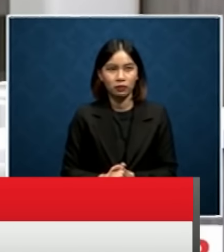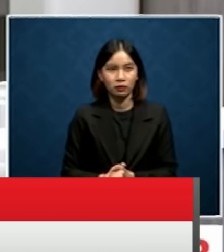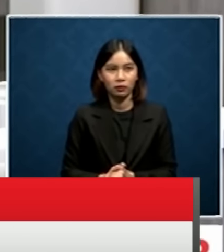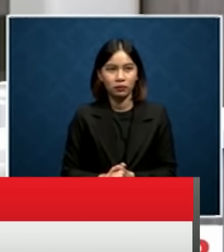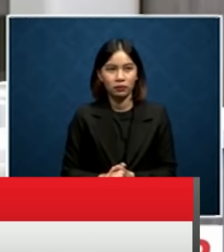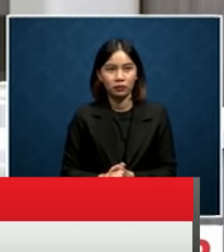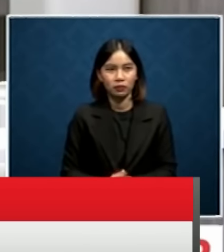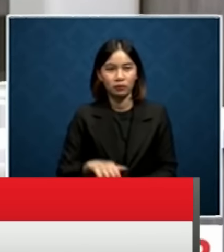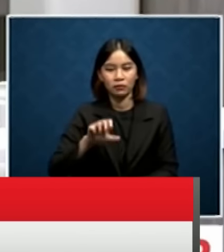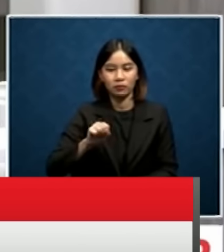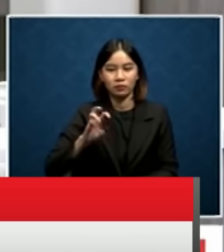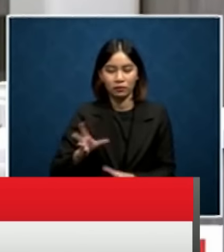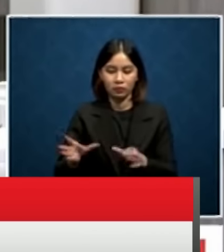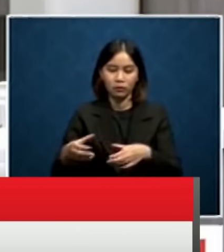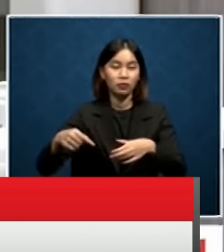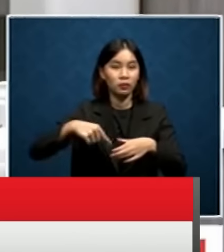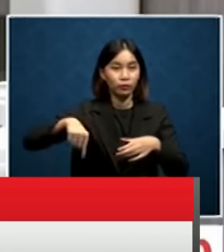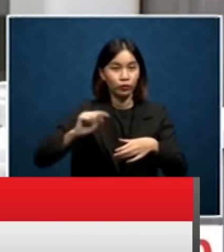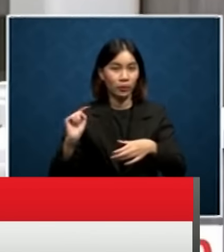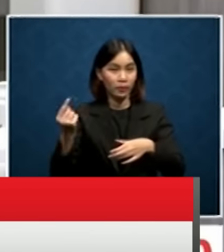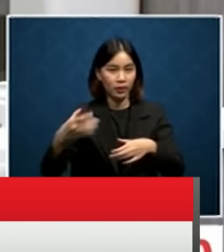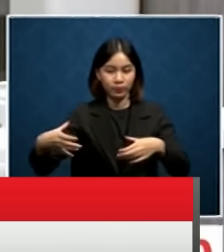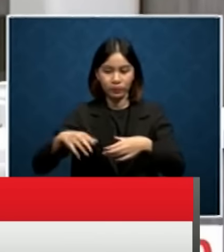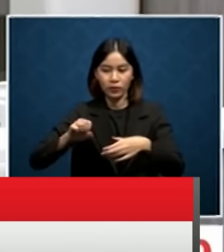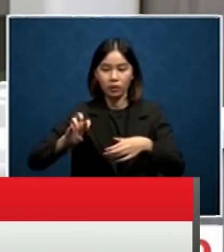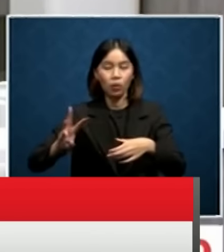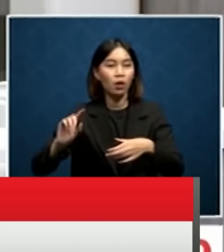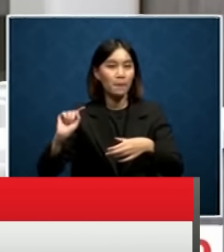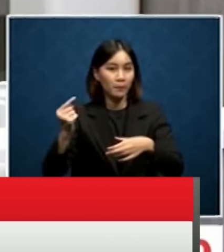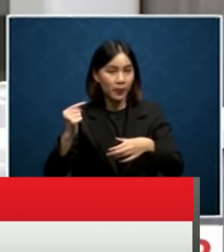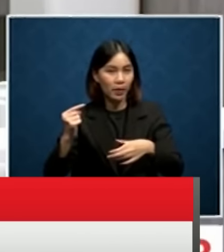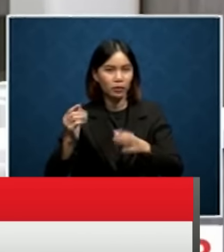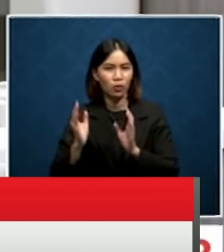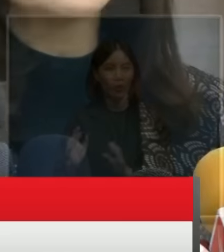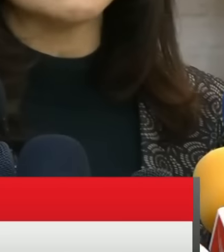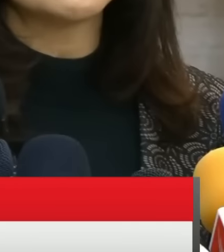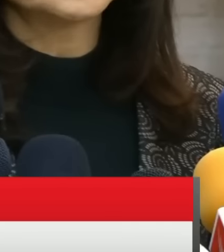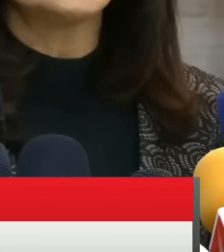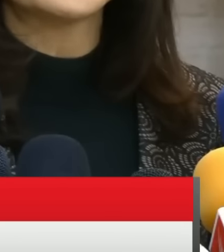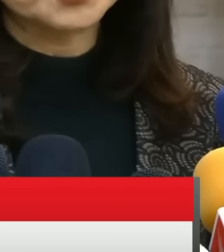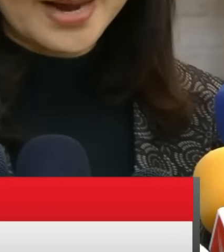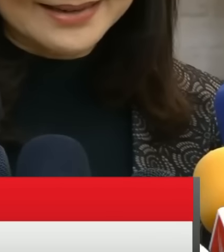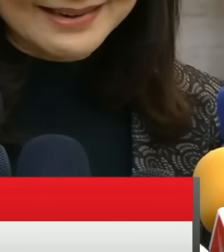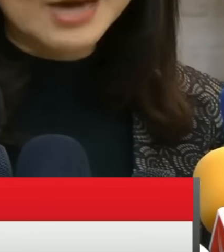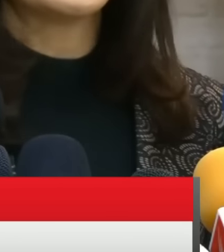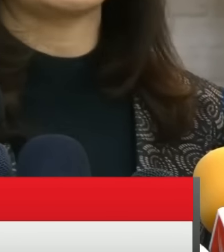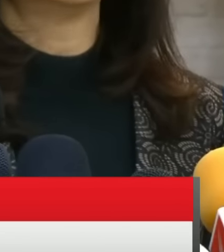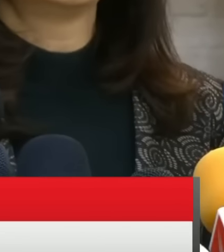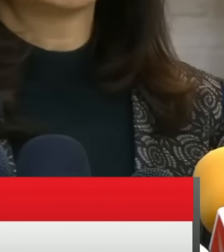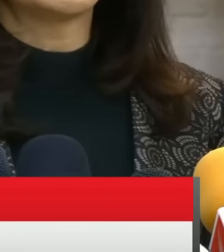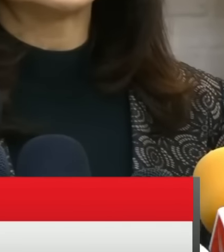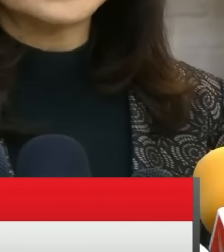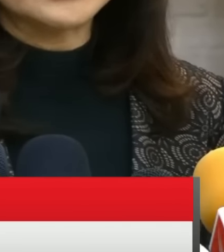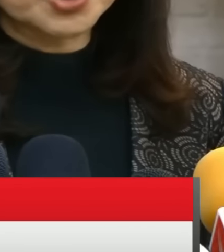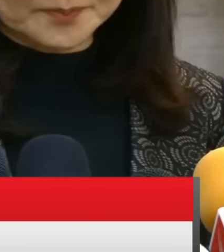สสวว่าที่สวใหม่บางท่านที่มาตำนิติเตียนสว